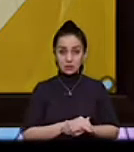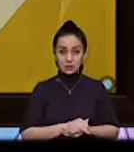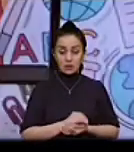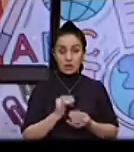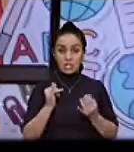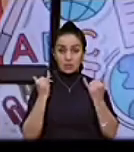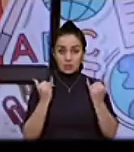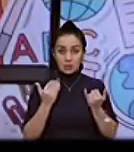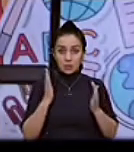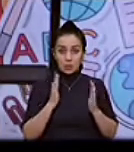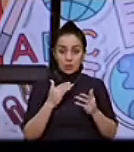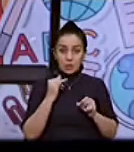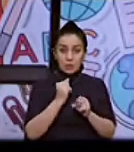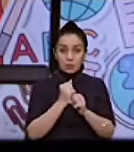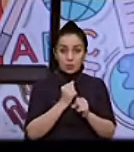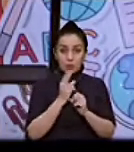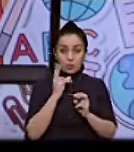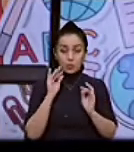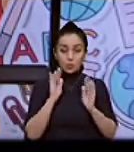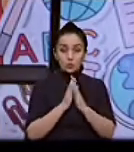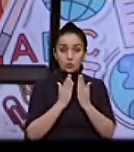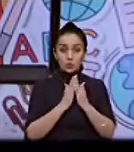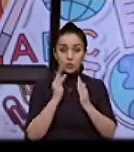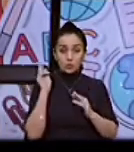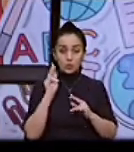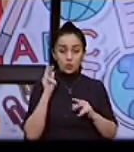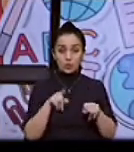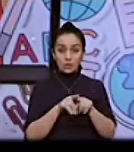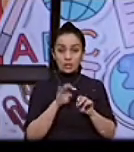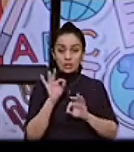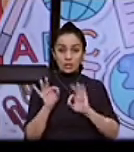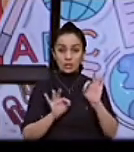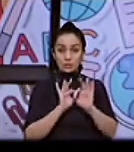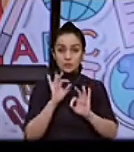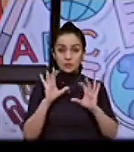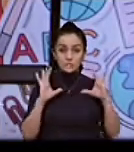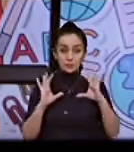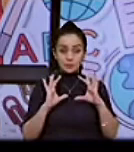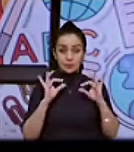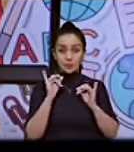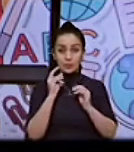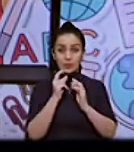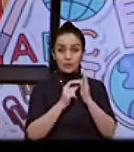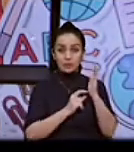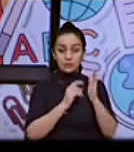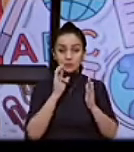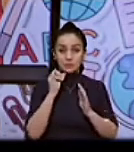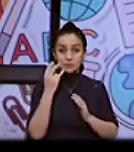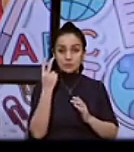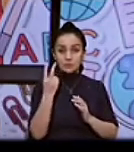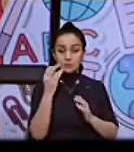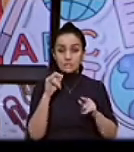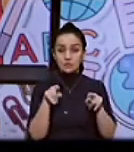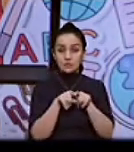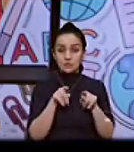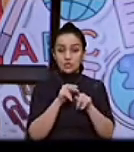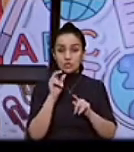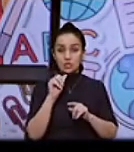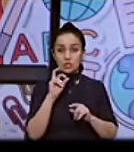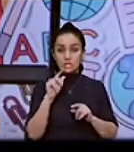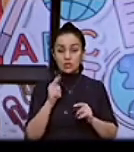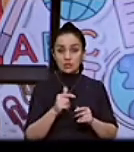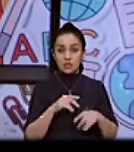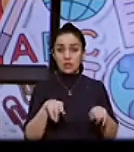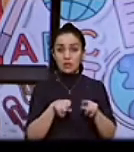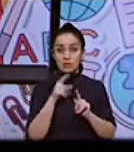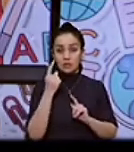километров. А теперь давайте поработаем по учебнику. Начертите круг и разделите его на 2 равные